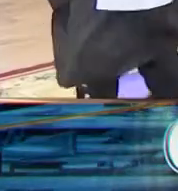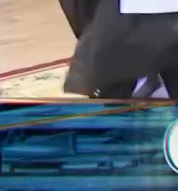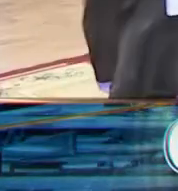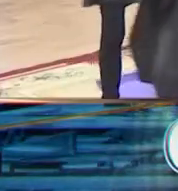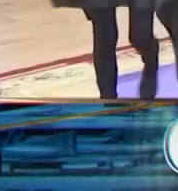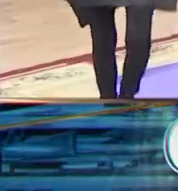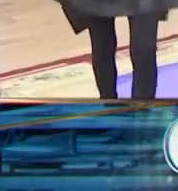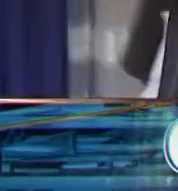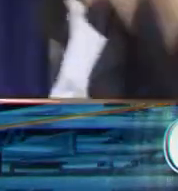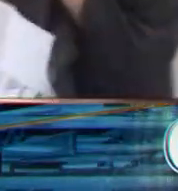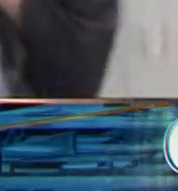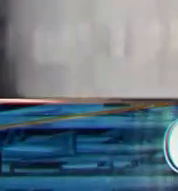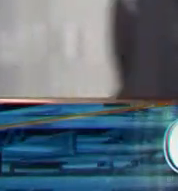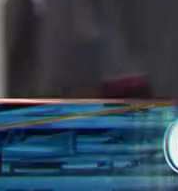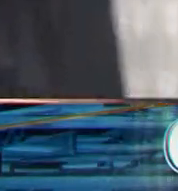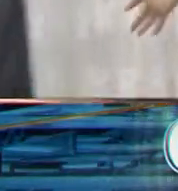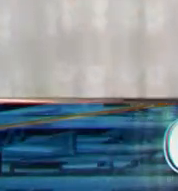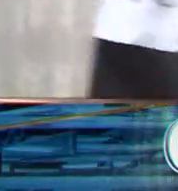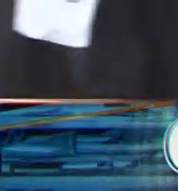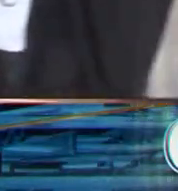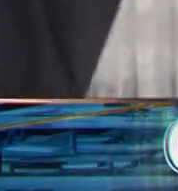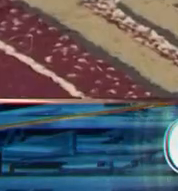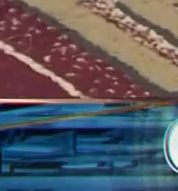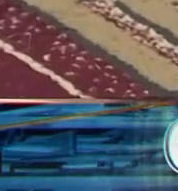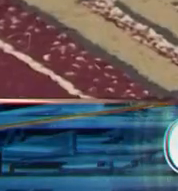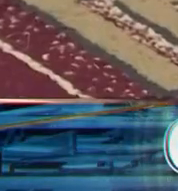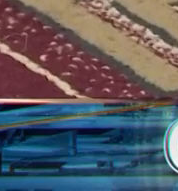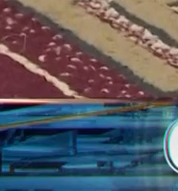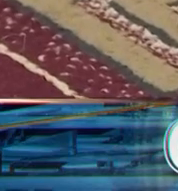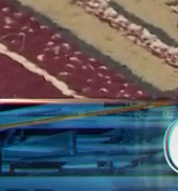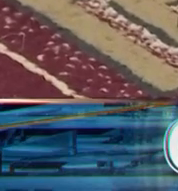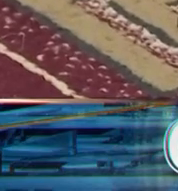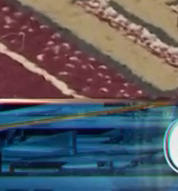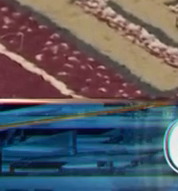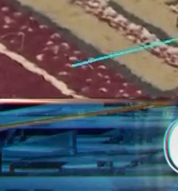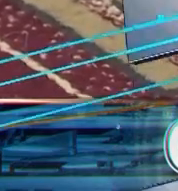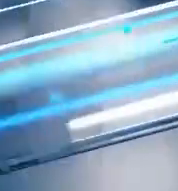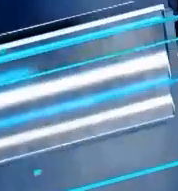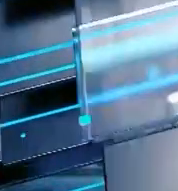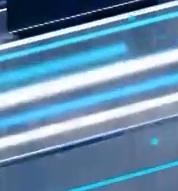За зеленую планету. Школьники Талдыкургана призывают общественность беречь окружающую среду.